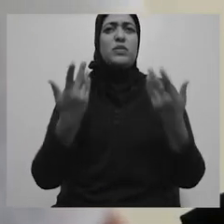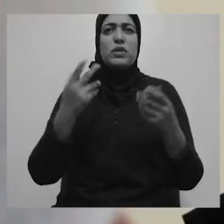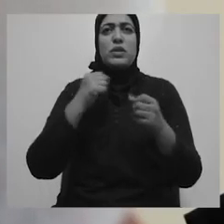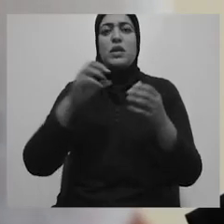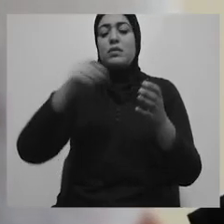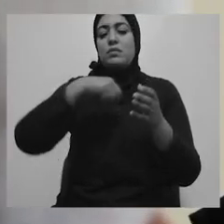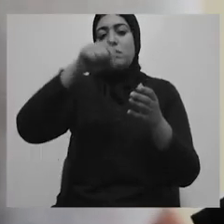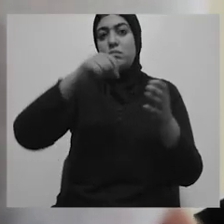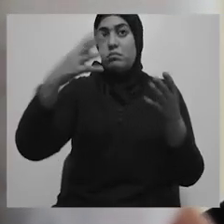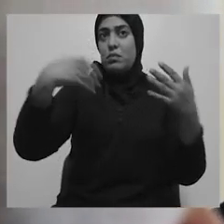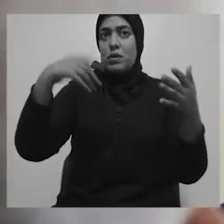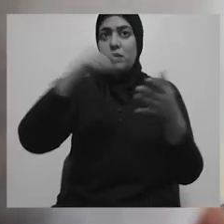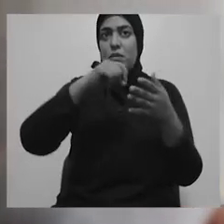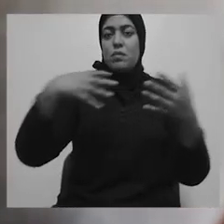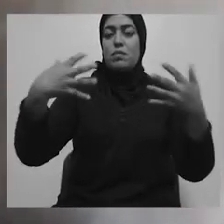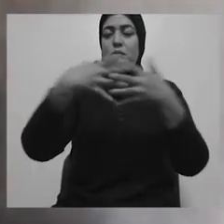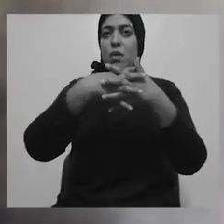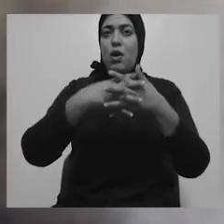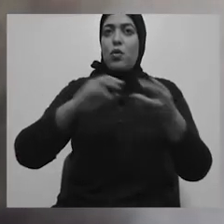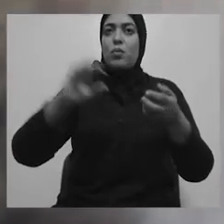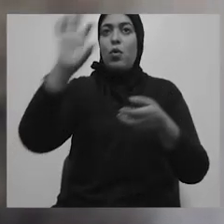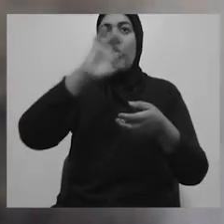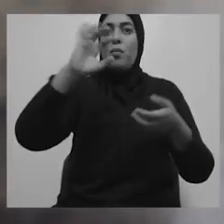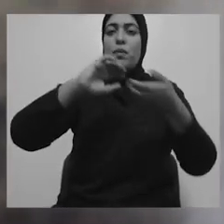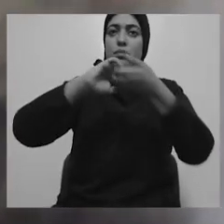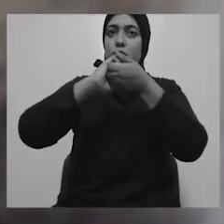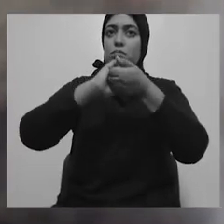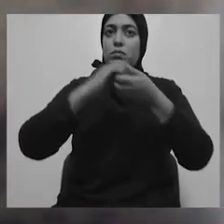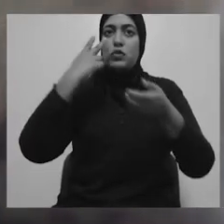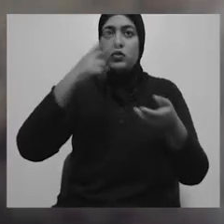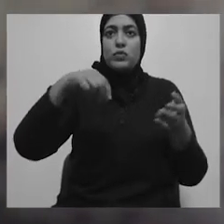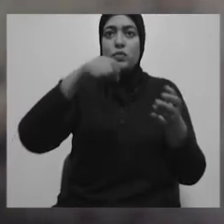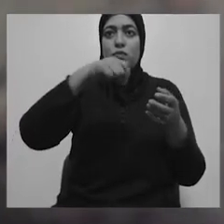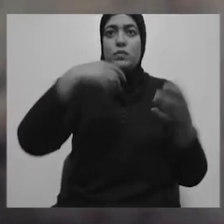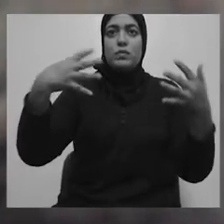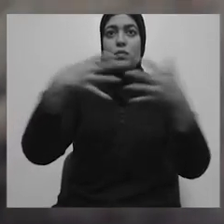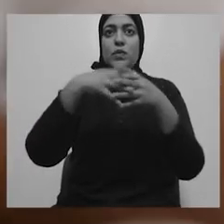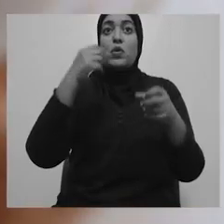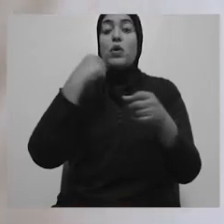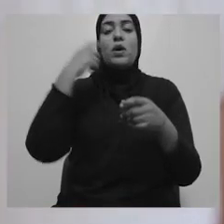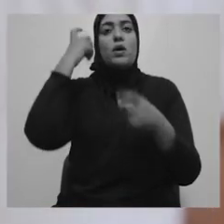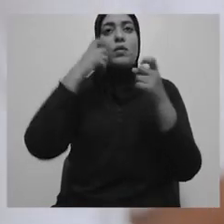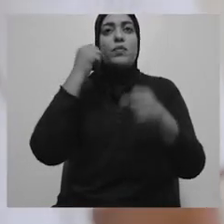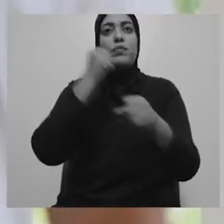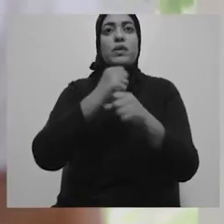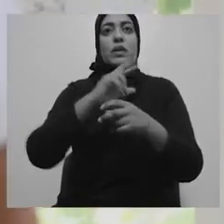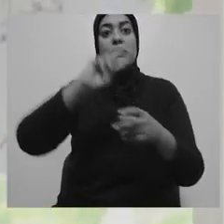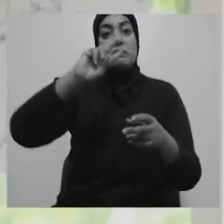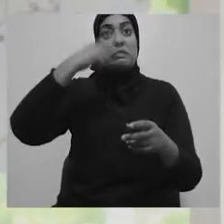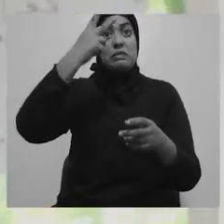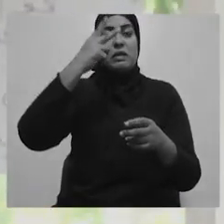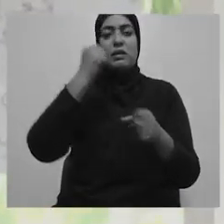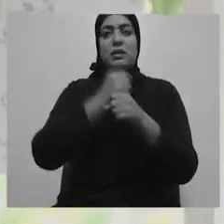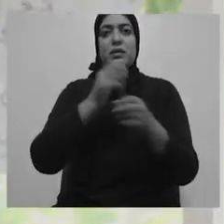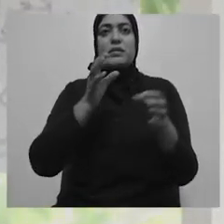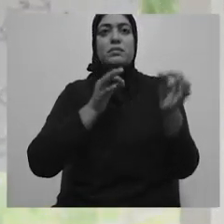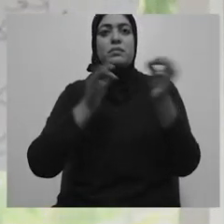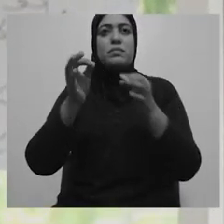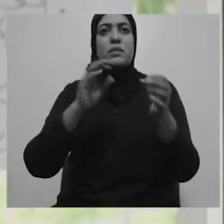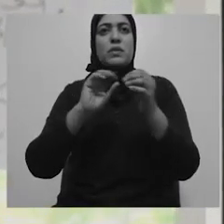l'association ennour aînés en 2013 en 2014 hicham bakr à dire devient